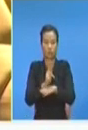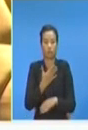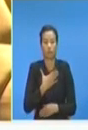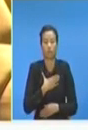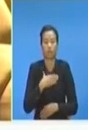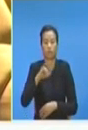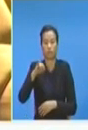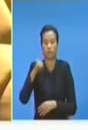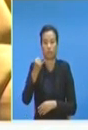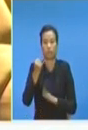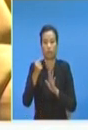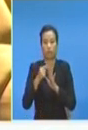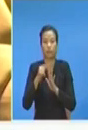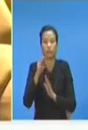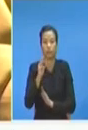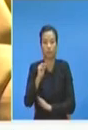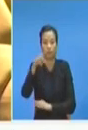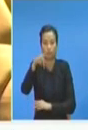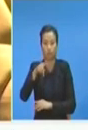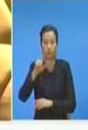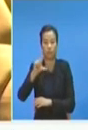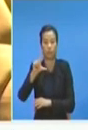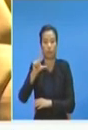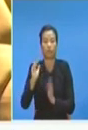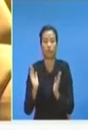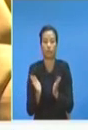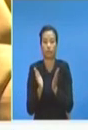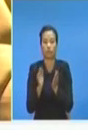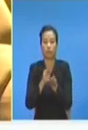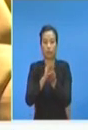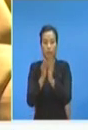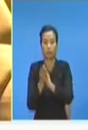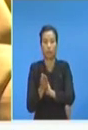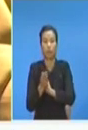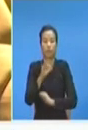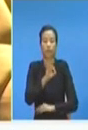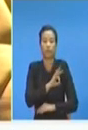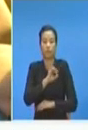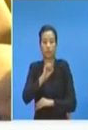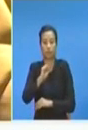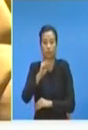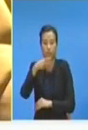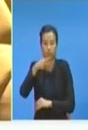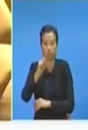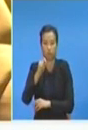สมาชิกสภาขับเคลื่อนการปฏิรูปประเทศลำดับที่29